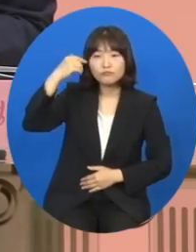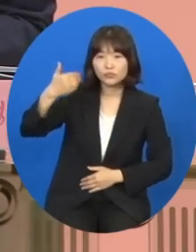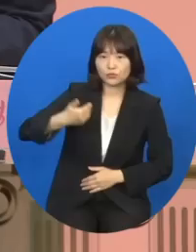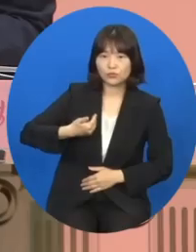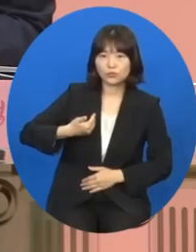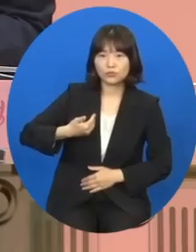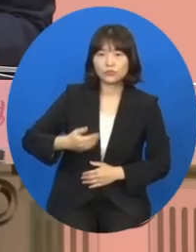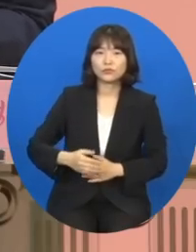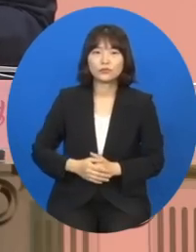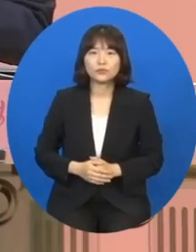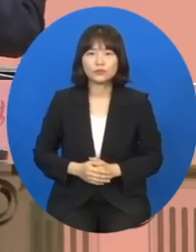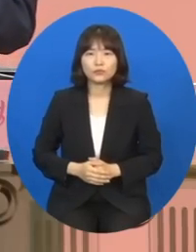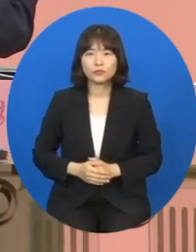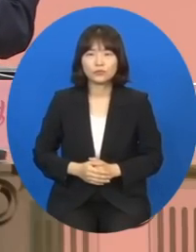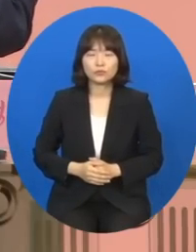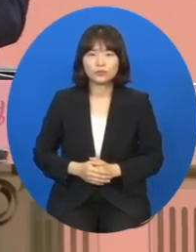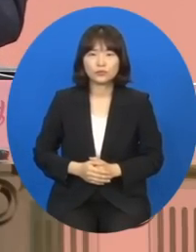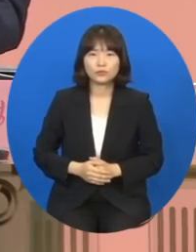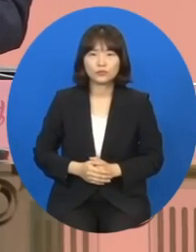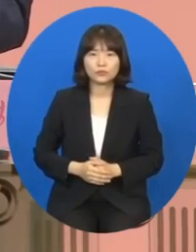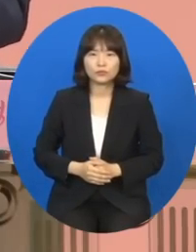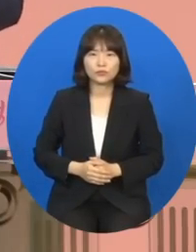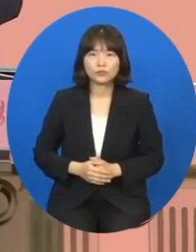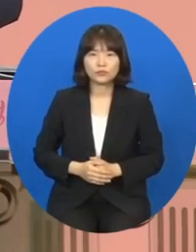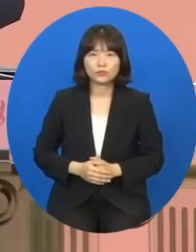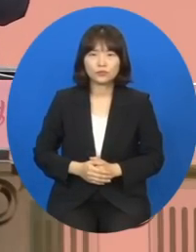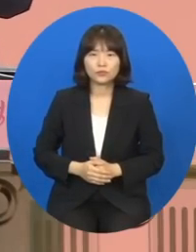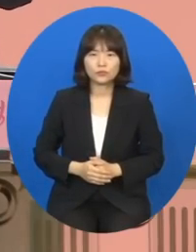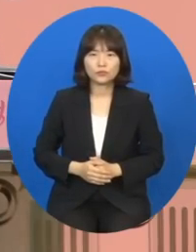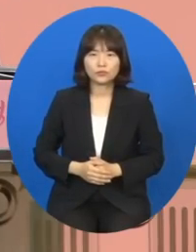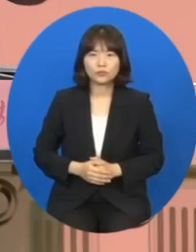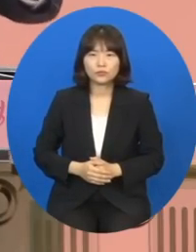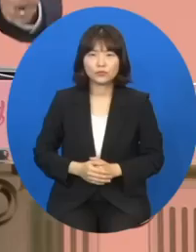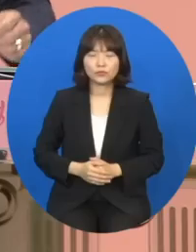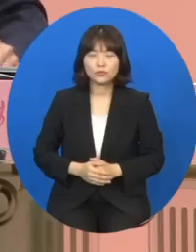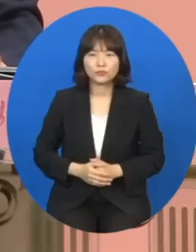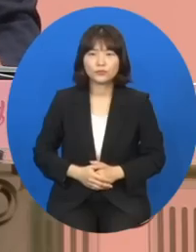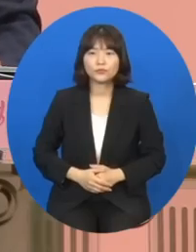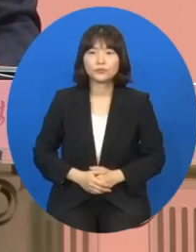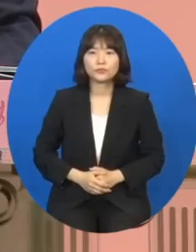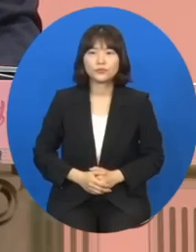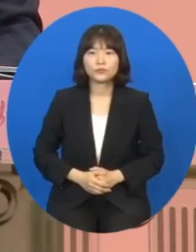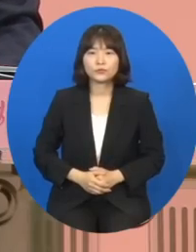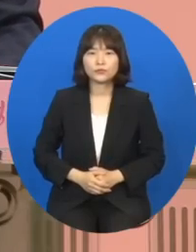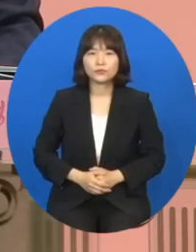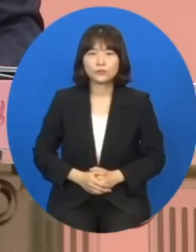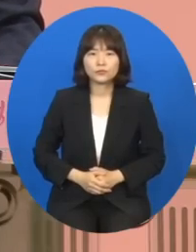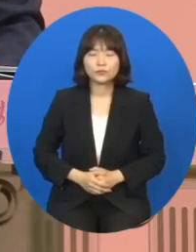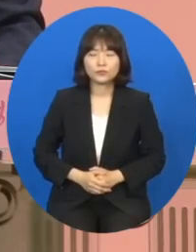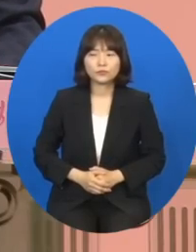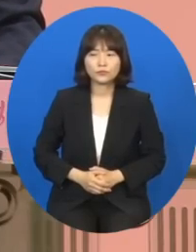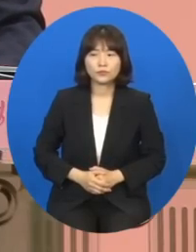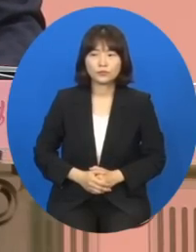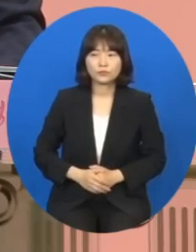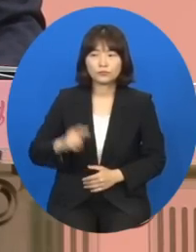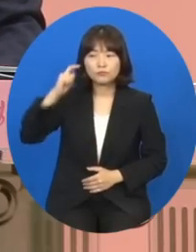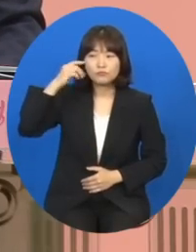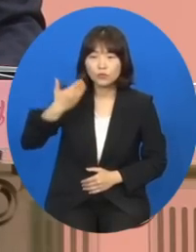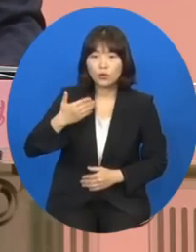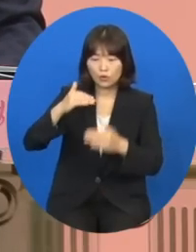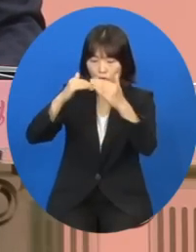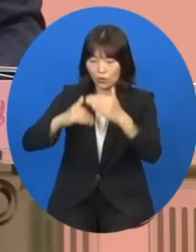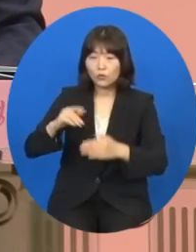ot 유즈 웬 대출 실제 스포 인스 undo 그 친구가 이렇게 물어보았습니다